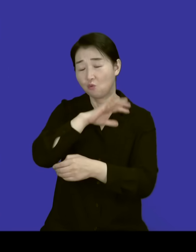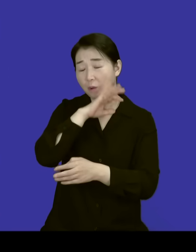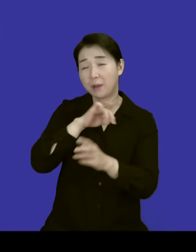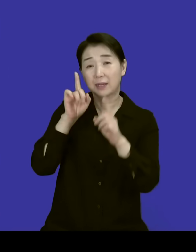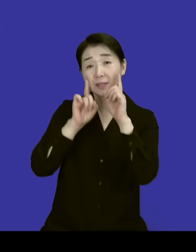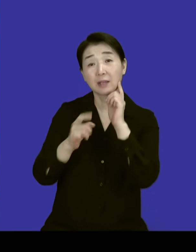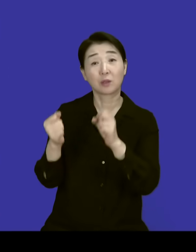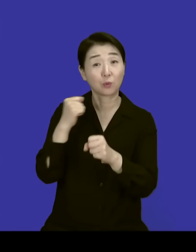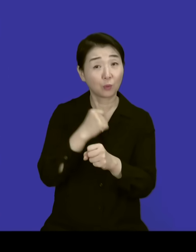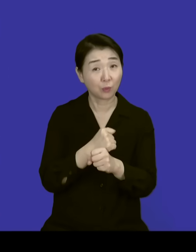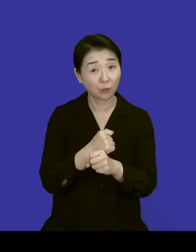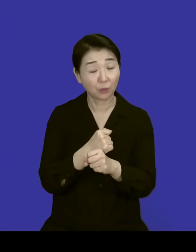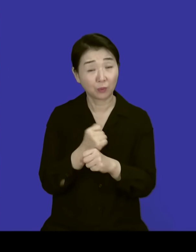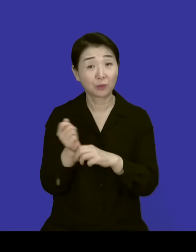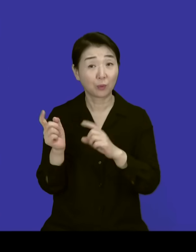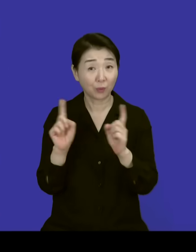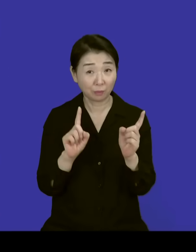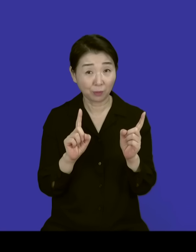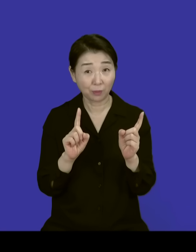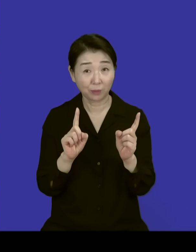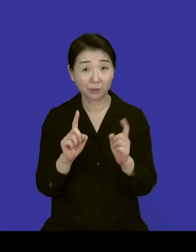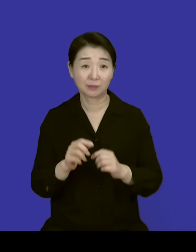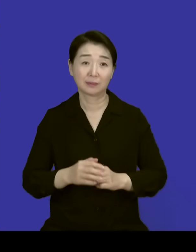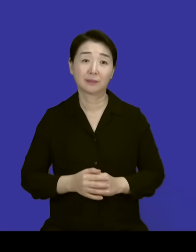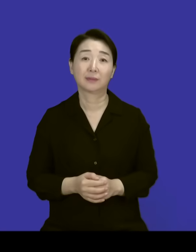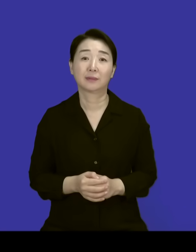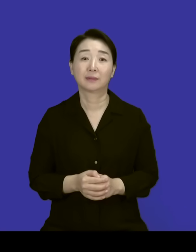좀 회복이 되셨어요?